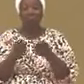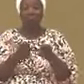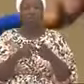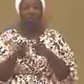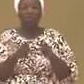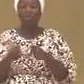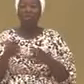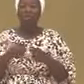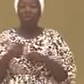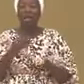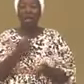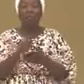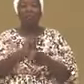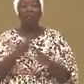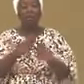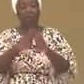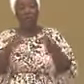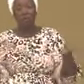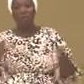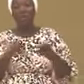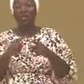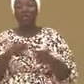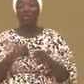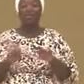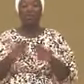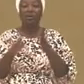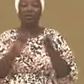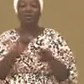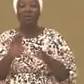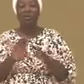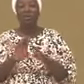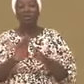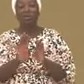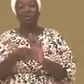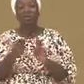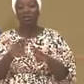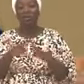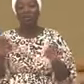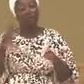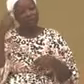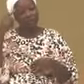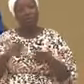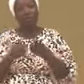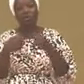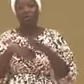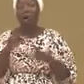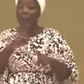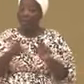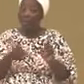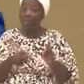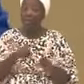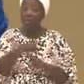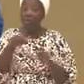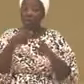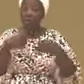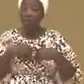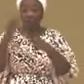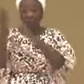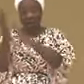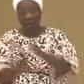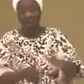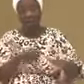choses et finalement les poids devant sortir du bâtiment quand j'ai quitté la terre